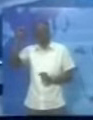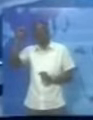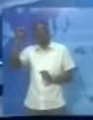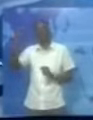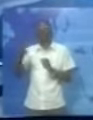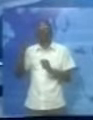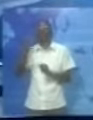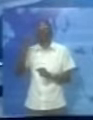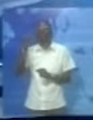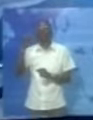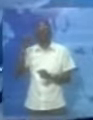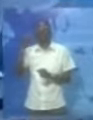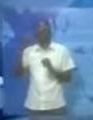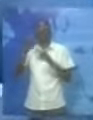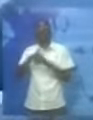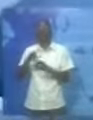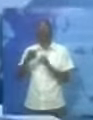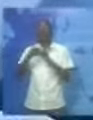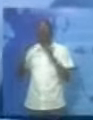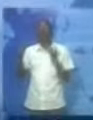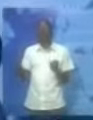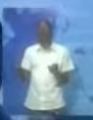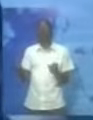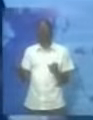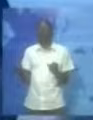Vous l'entendrez dans ce journal.